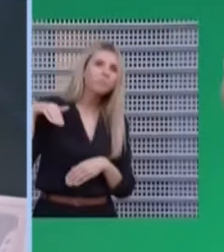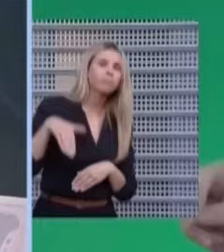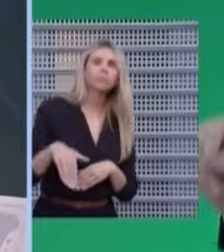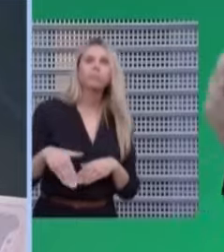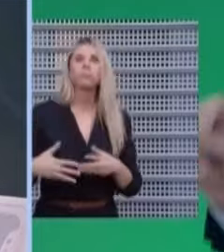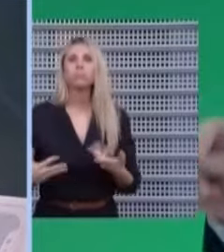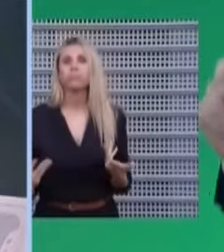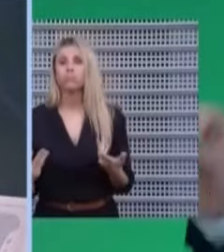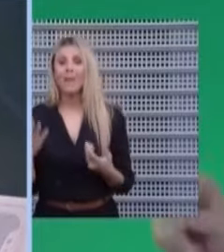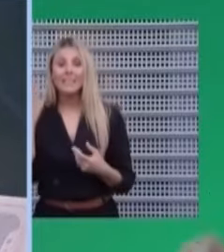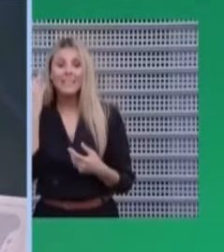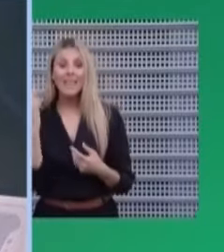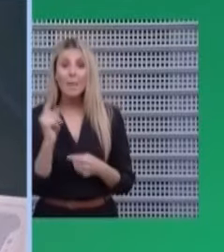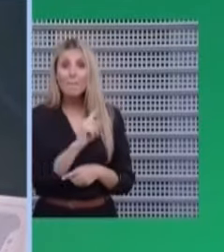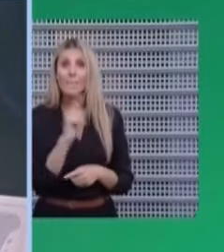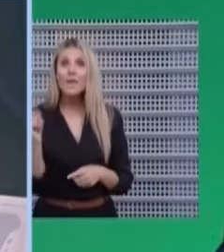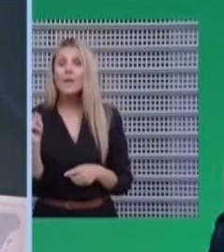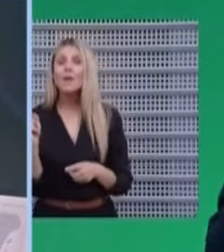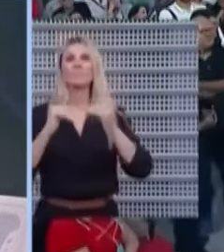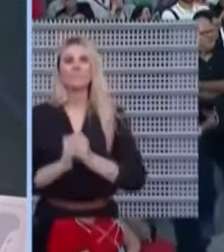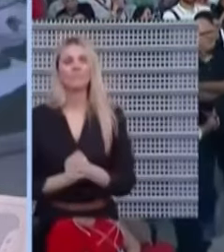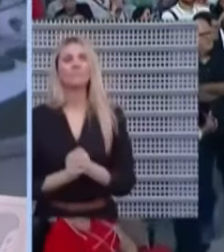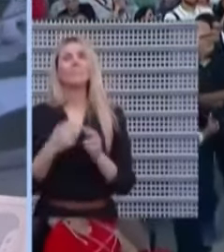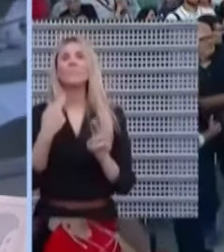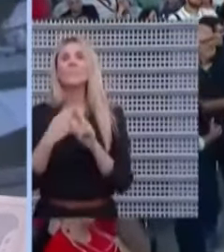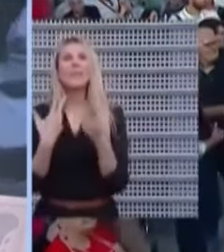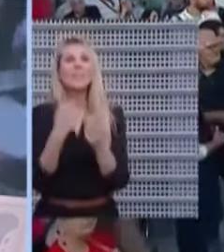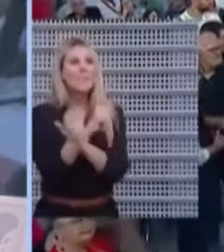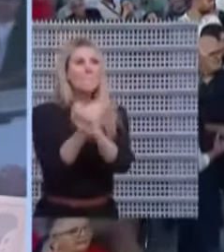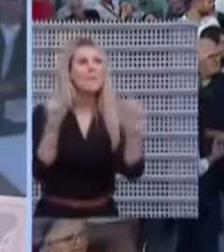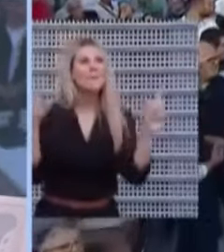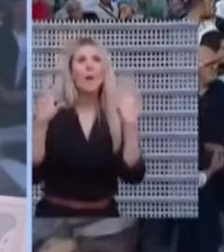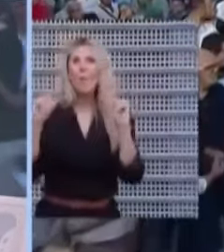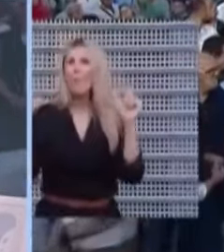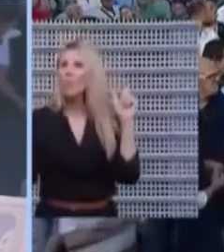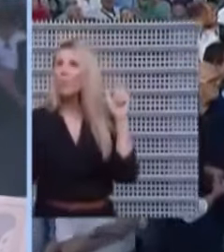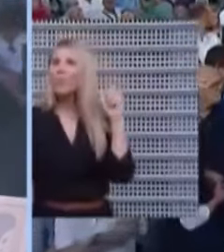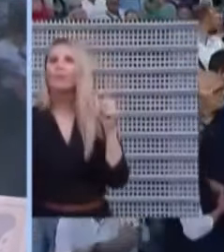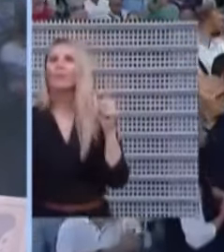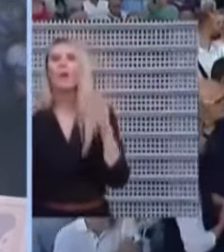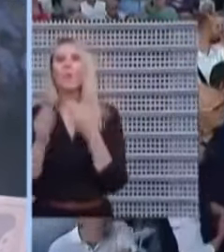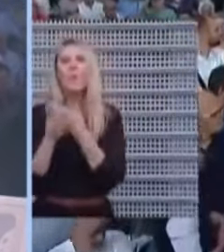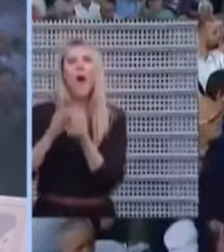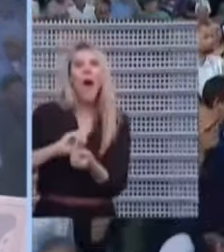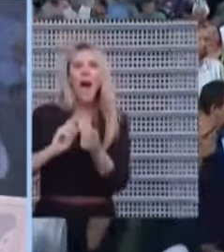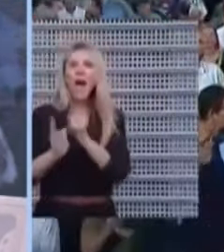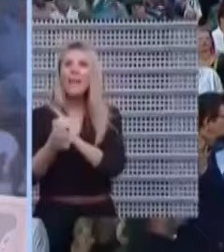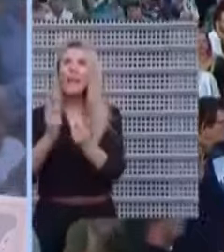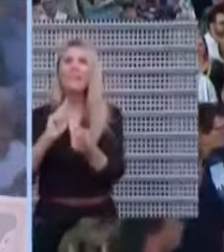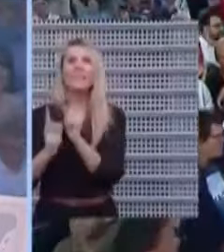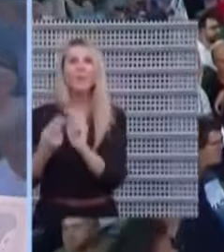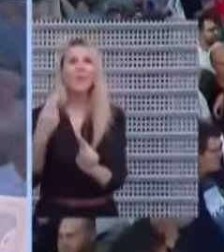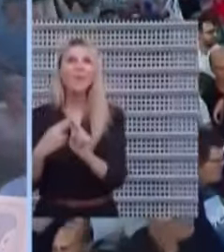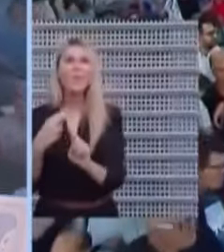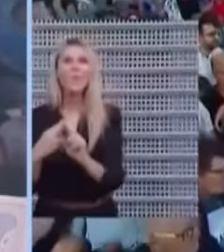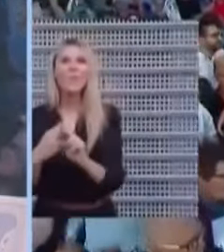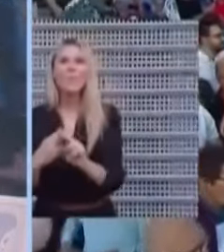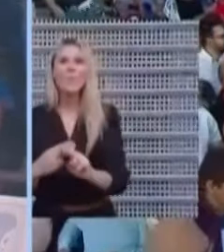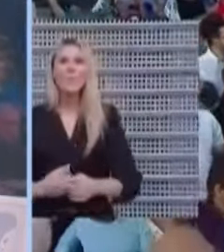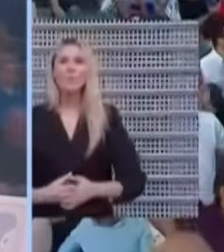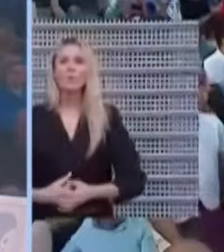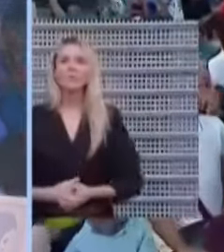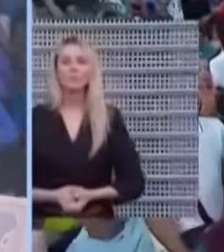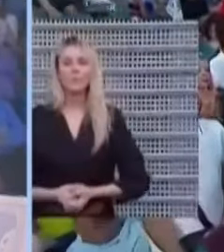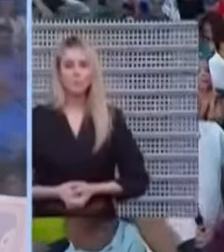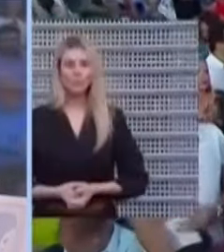όρους ο καθένας. Αυτά που έχουν πει και ο Κασελάκης με τον Ανδρουλάκη, βλέπεις εσύ να υπάρχει περίπτωση σύγκλησης τώρα μεταξύ. Τα δύο πρόσωπα αυτά, βέβαια.